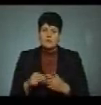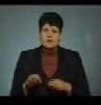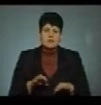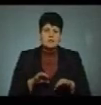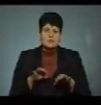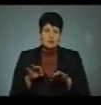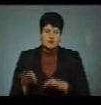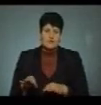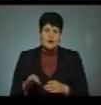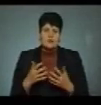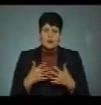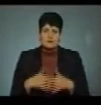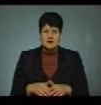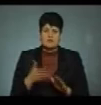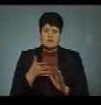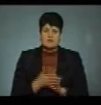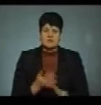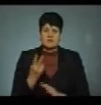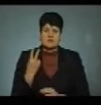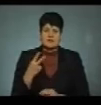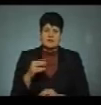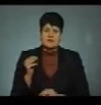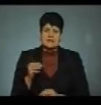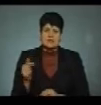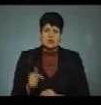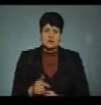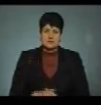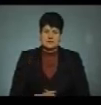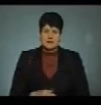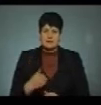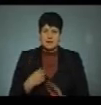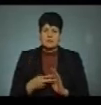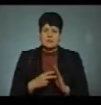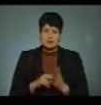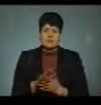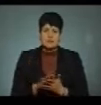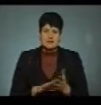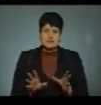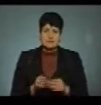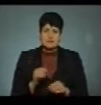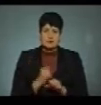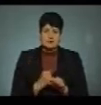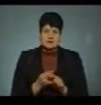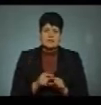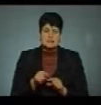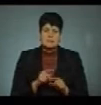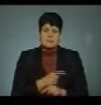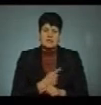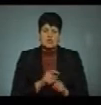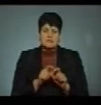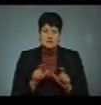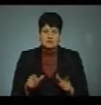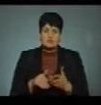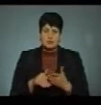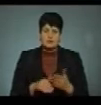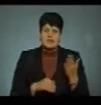транспортування обладнання до Тернополя витратили понад 20 тисяч гривень. Ми плануємо і далі співпрацювати з цим медичним закладом, з тим, щоб допомогти